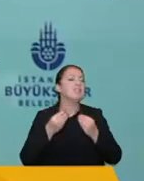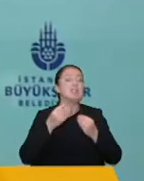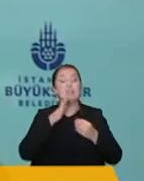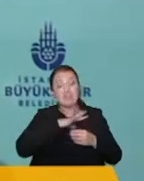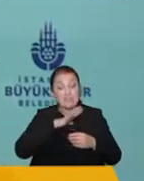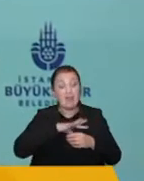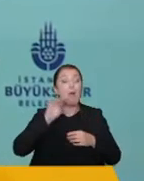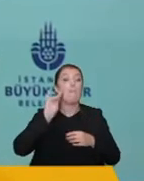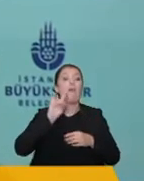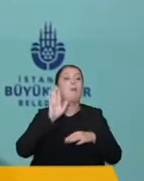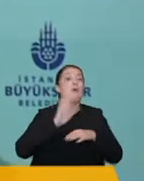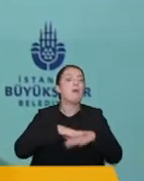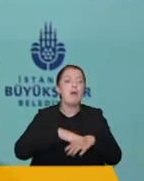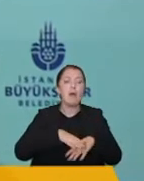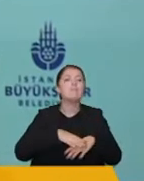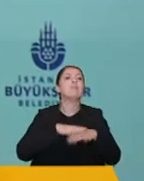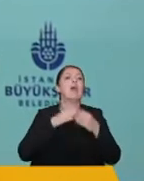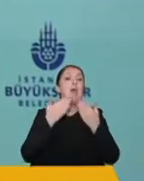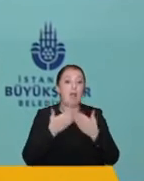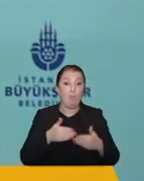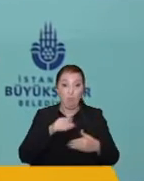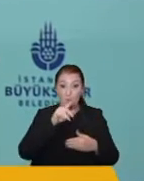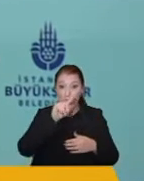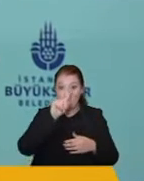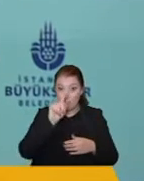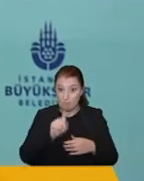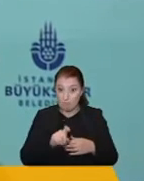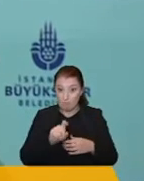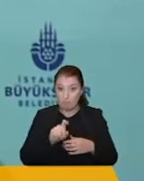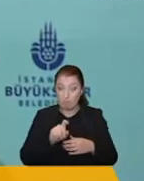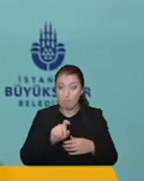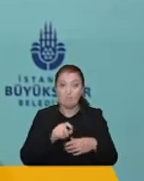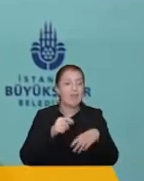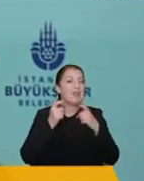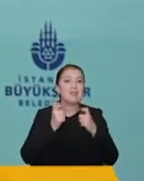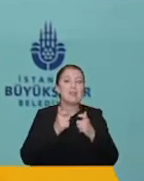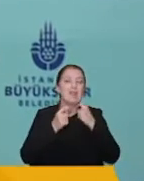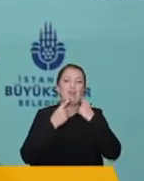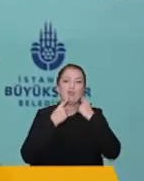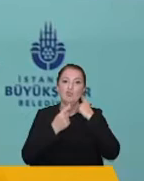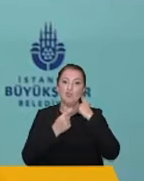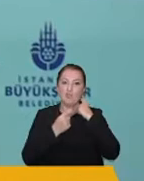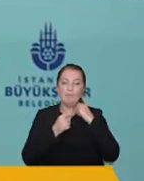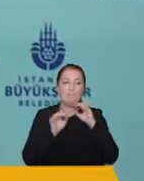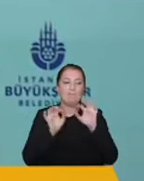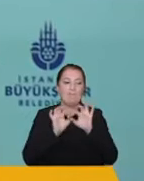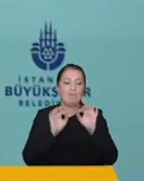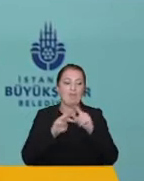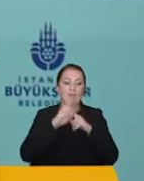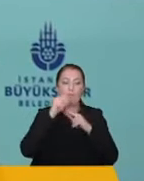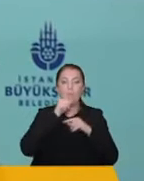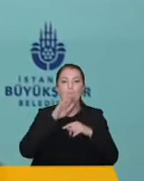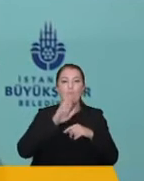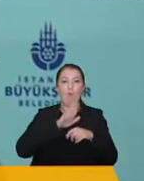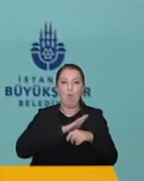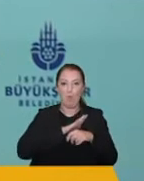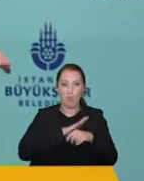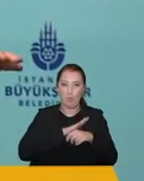yapsın. Kabul edilebilir mi? Buradan nereye geleceğim? Evet, Ekrem